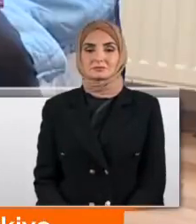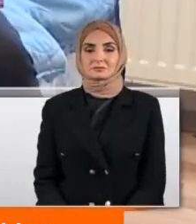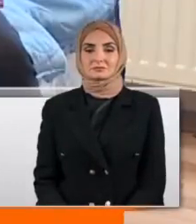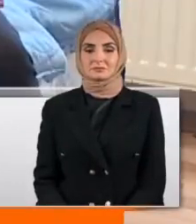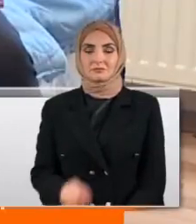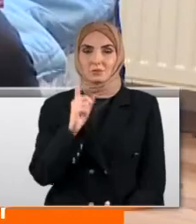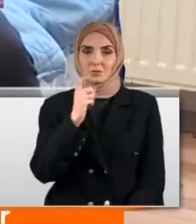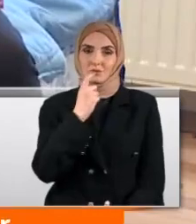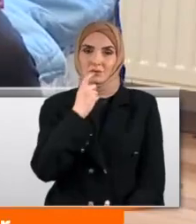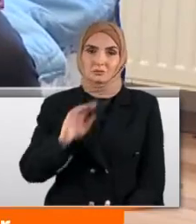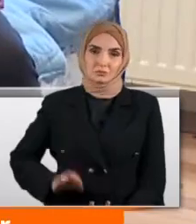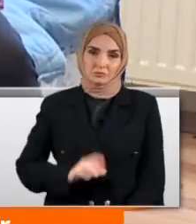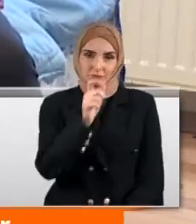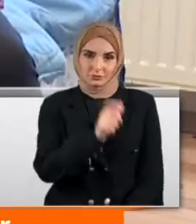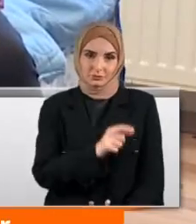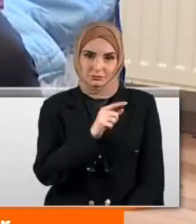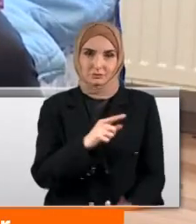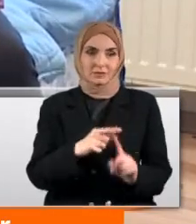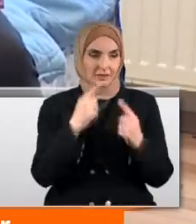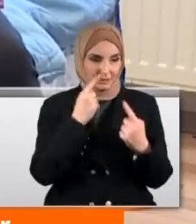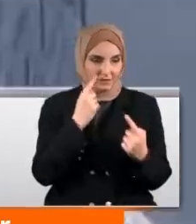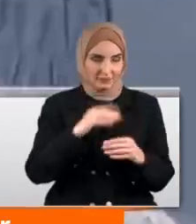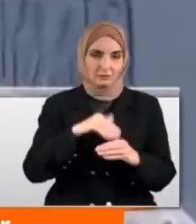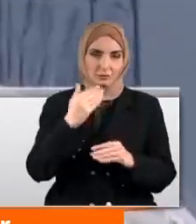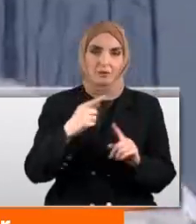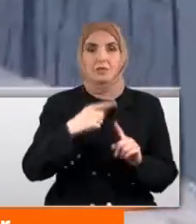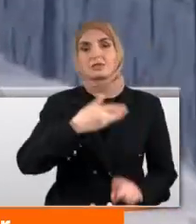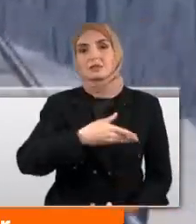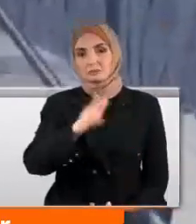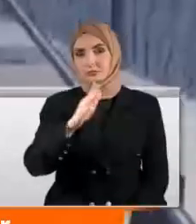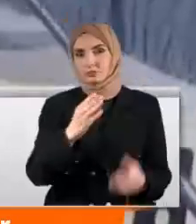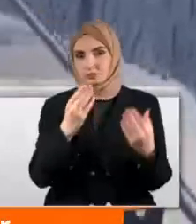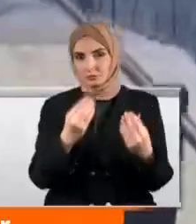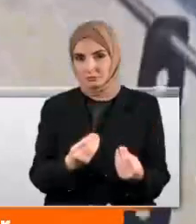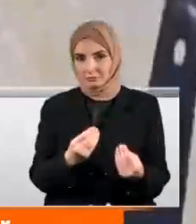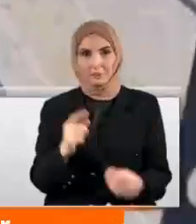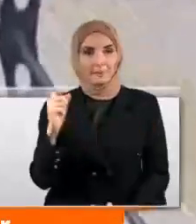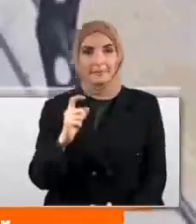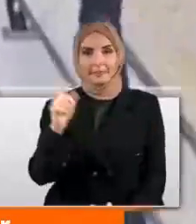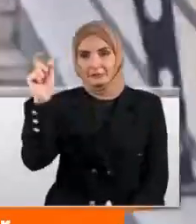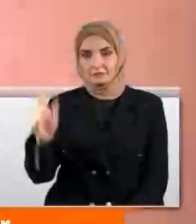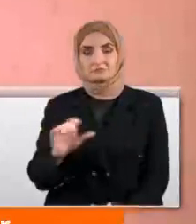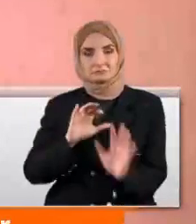9 yaşındaki çocuk tedavisinin ardından taburcu edildi. Saldırgansa yakalandı,